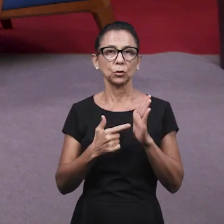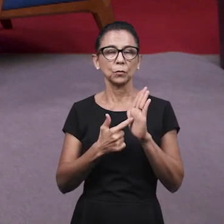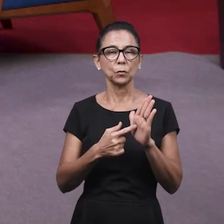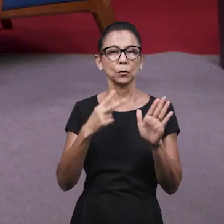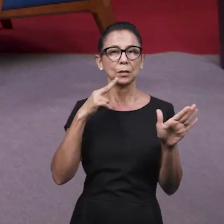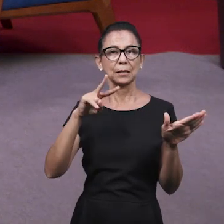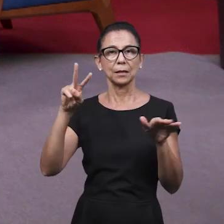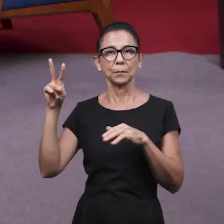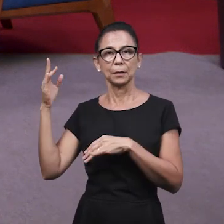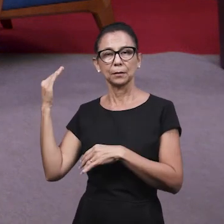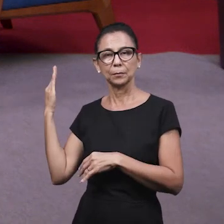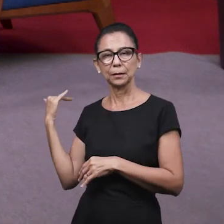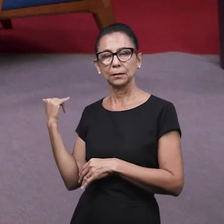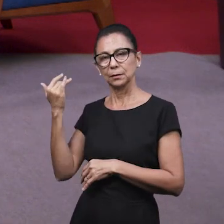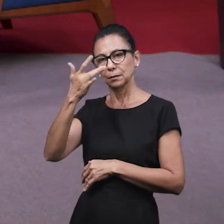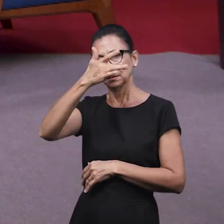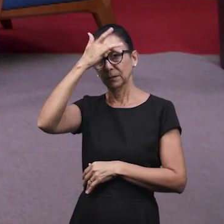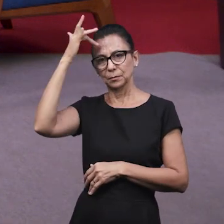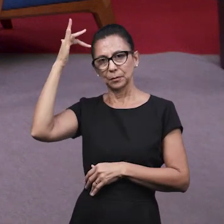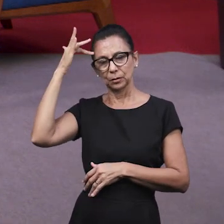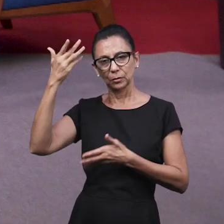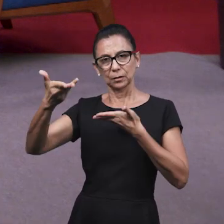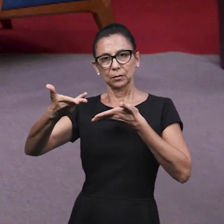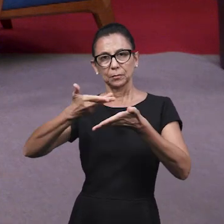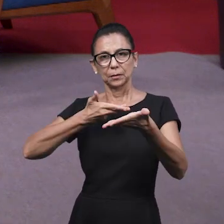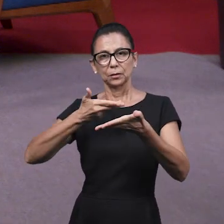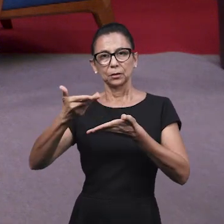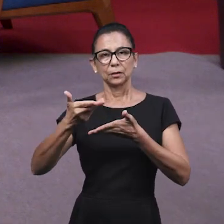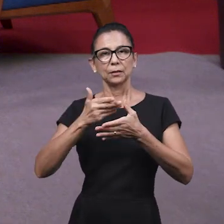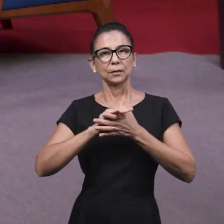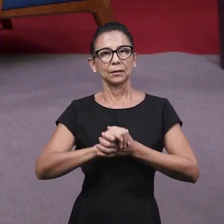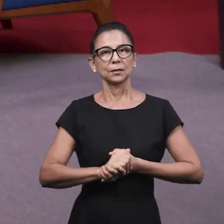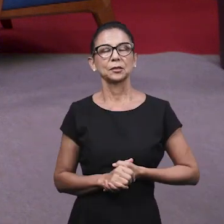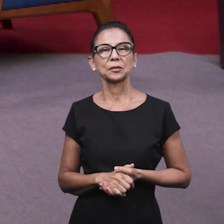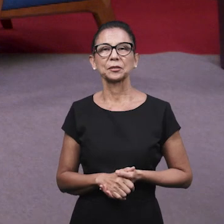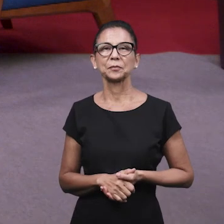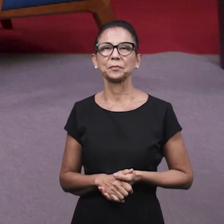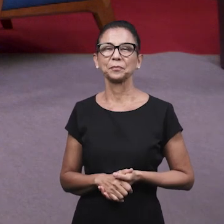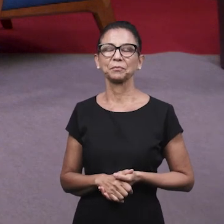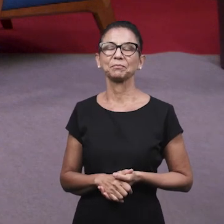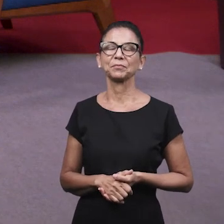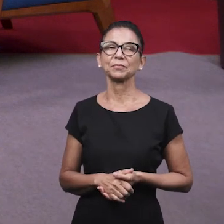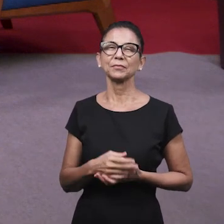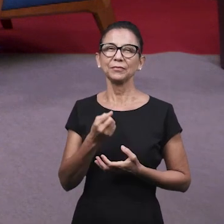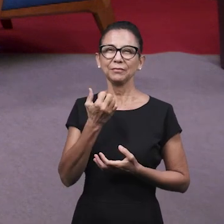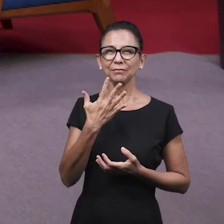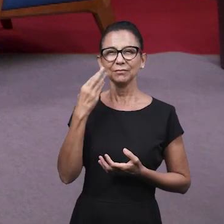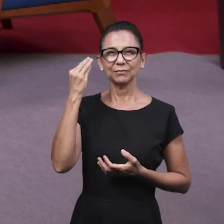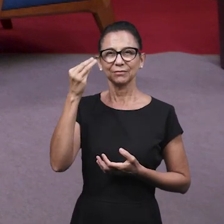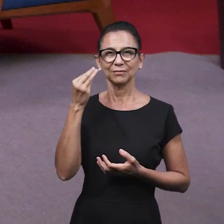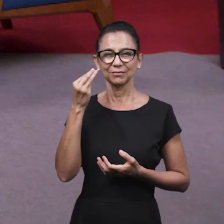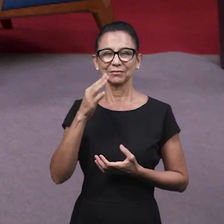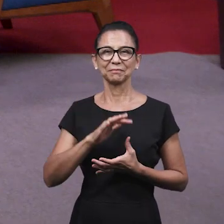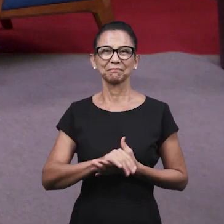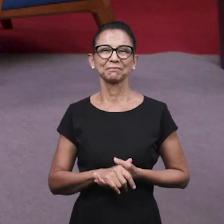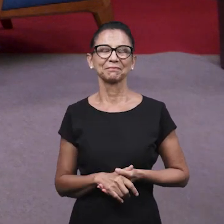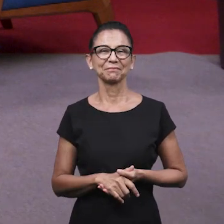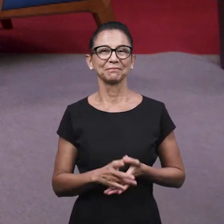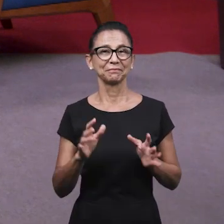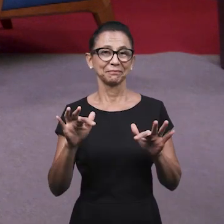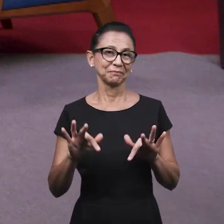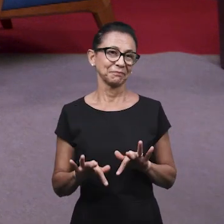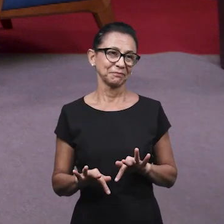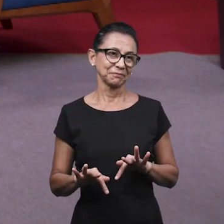mais ce sera du prochain programme. Loué soit le nom du Seigneur pour les expériences qu'il nous donne. Notre temps arrivé à fin.